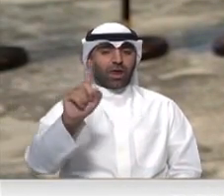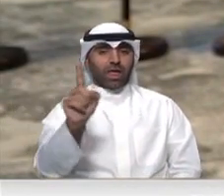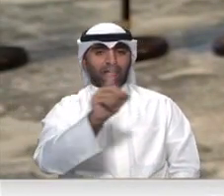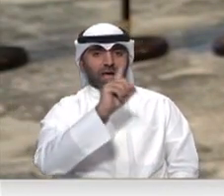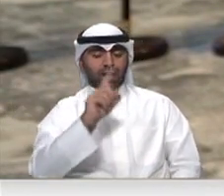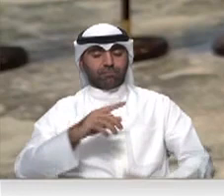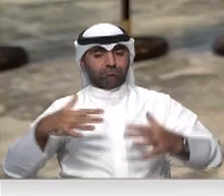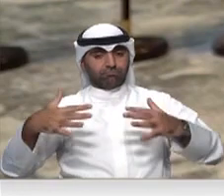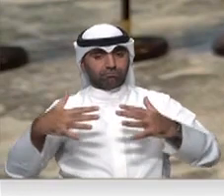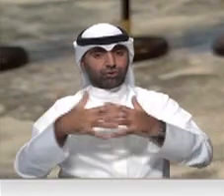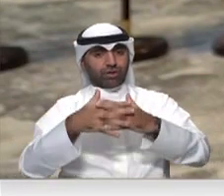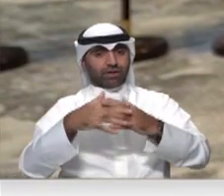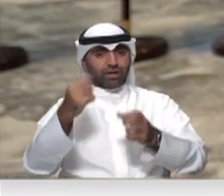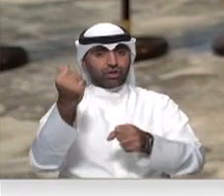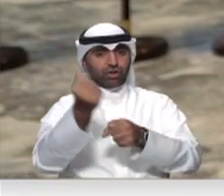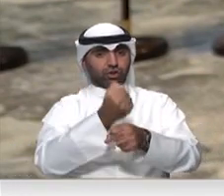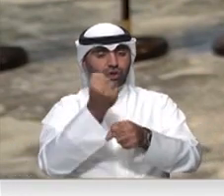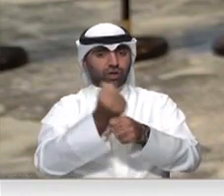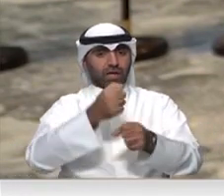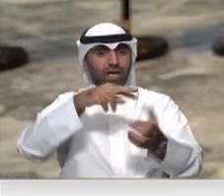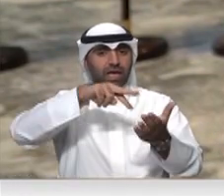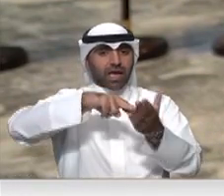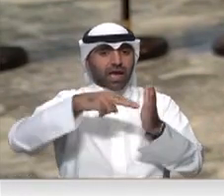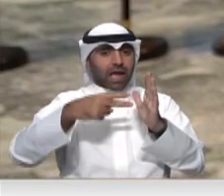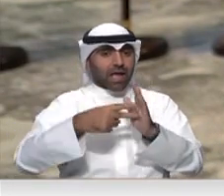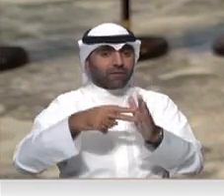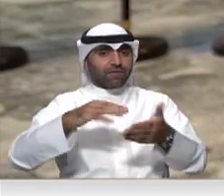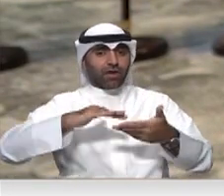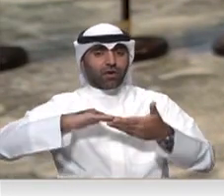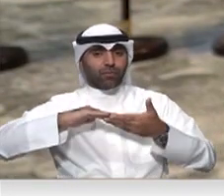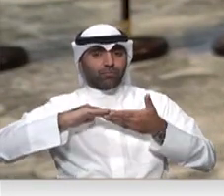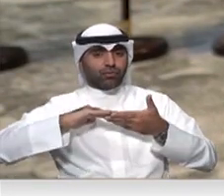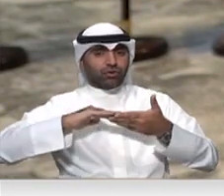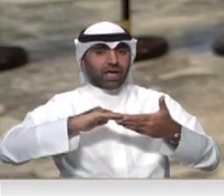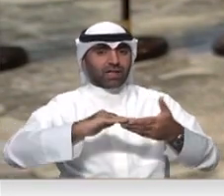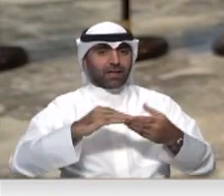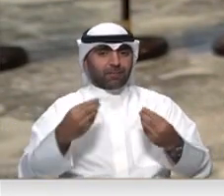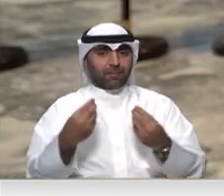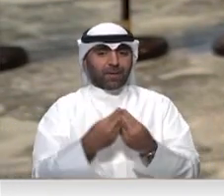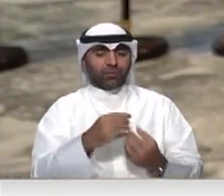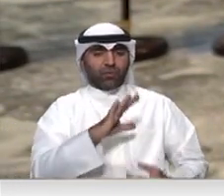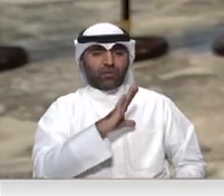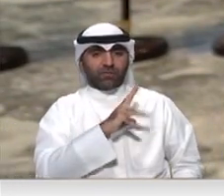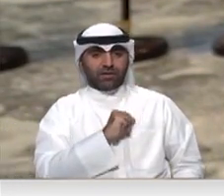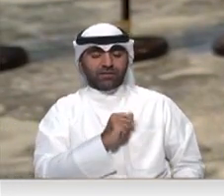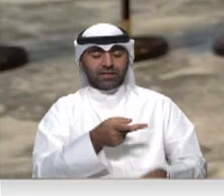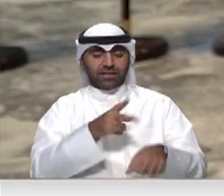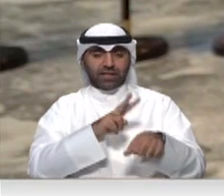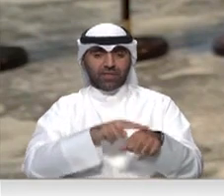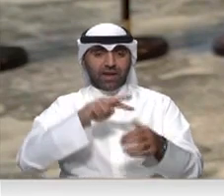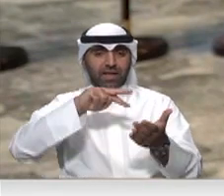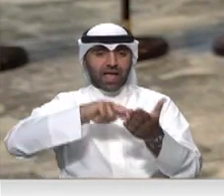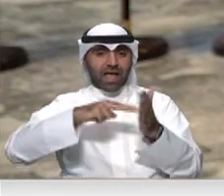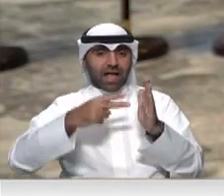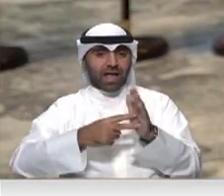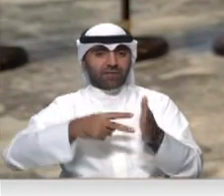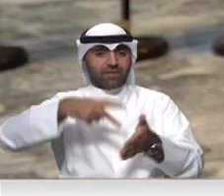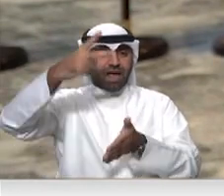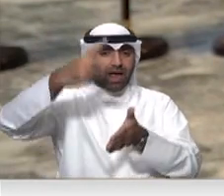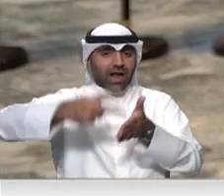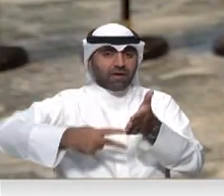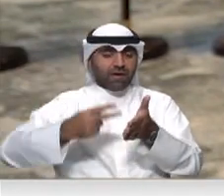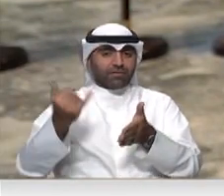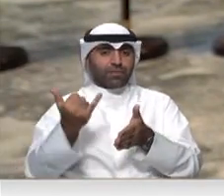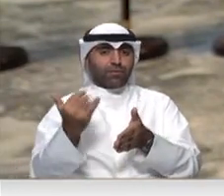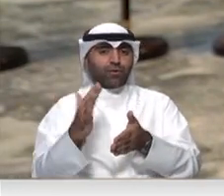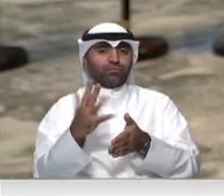البريطانيه على اهميه الاستقرار في الشرق الاوسط واقامه الدوله الفلسطينيه والتي ستلعب دورا كبيرا